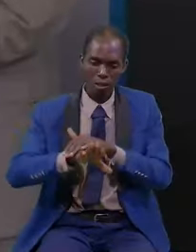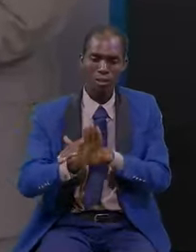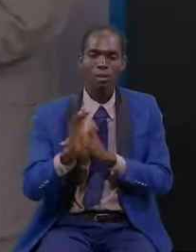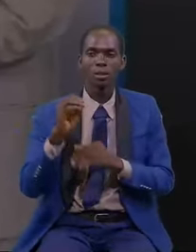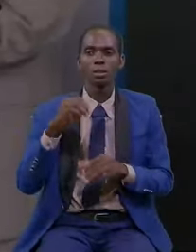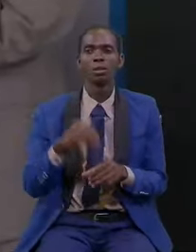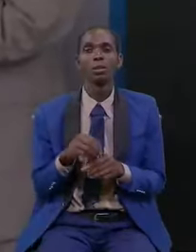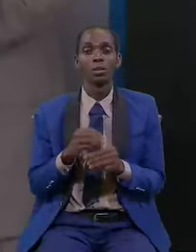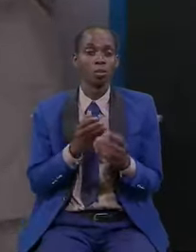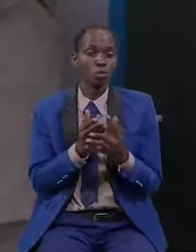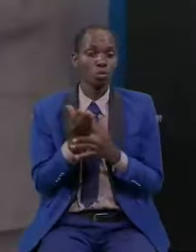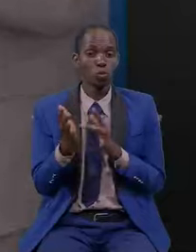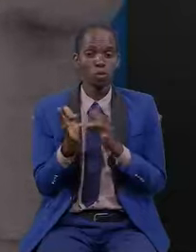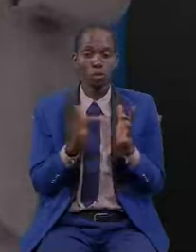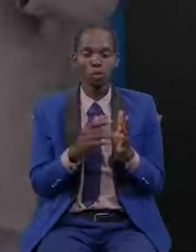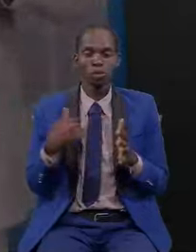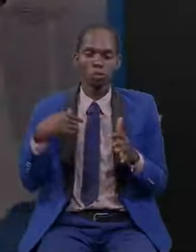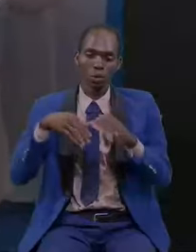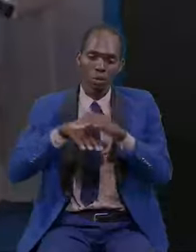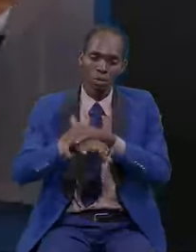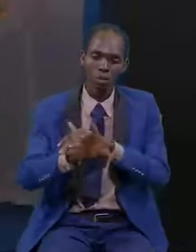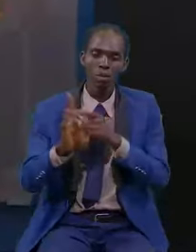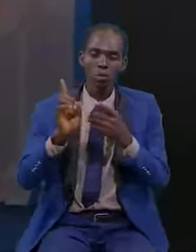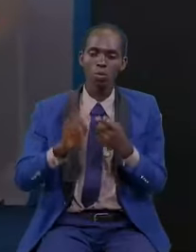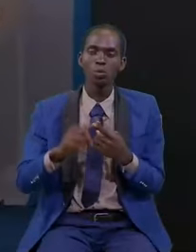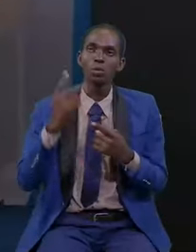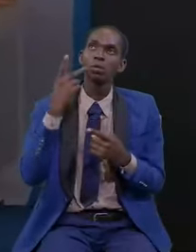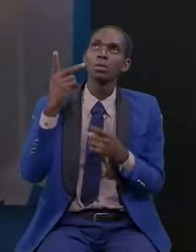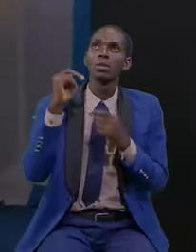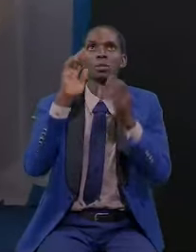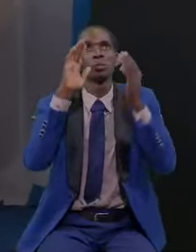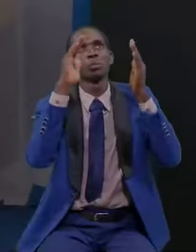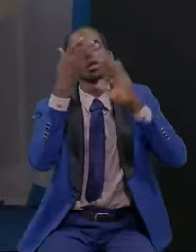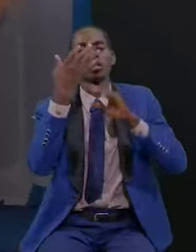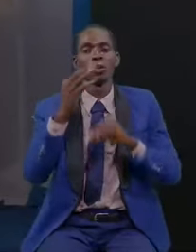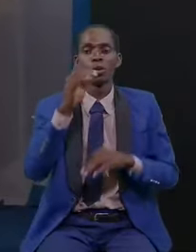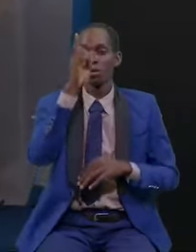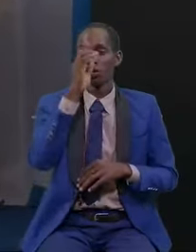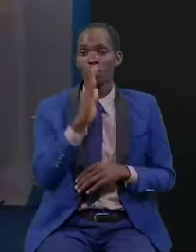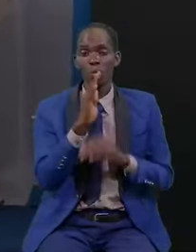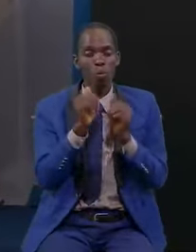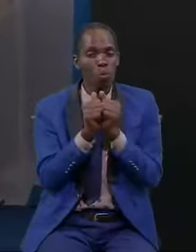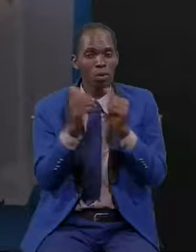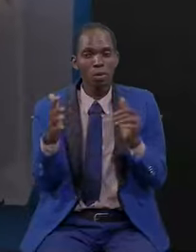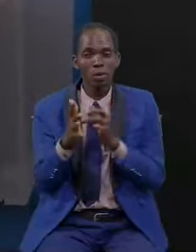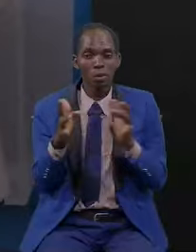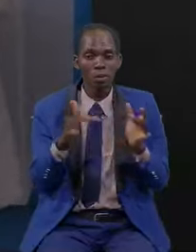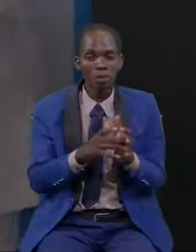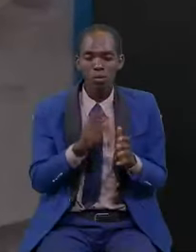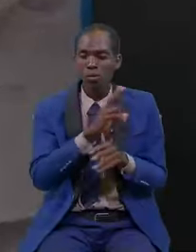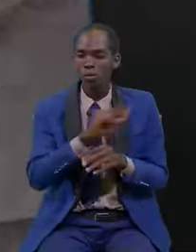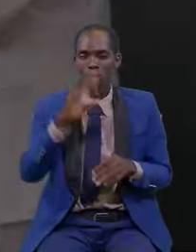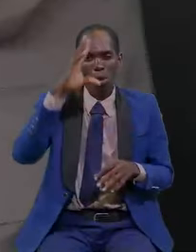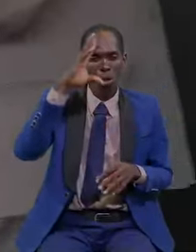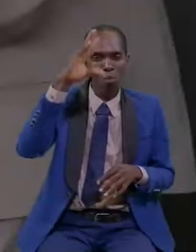lui que nous entrons en présence de Dieu. Sans lui, personne, aucune femme,